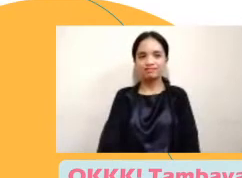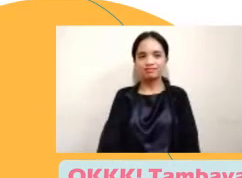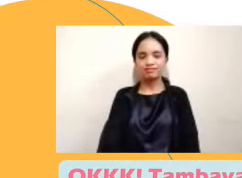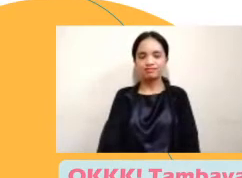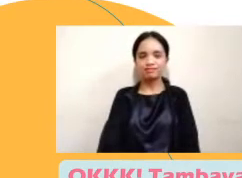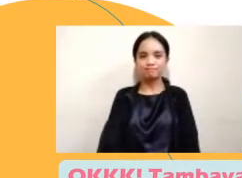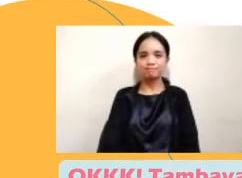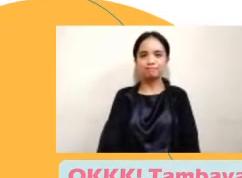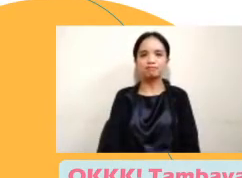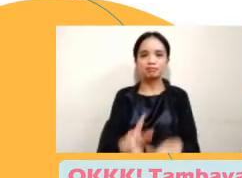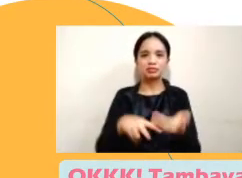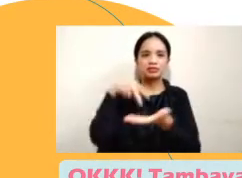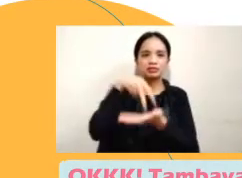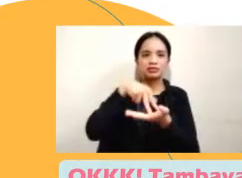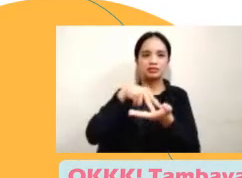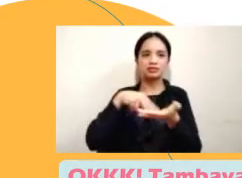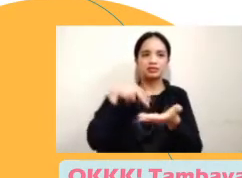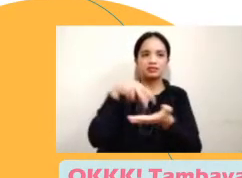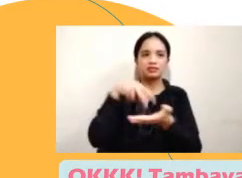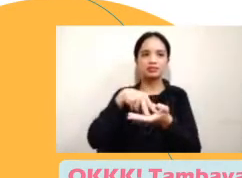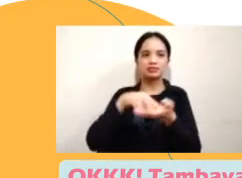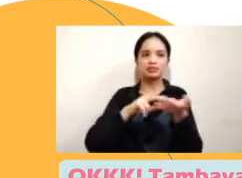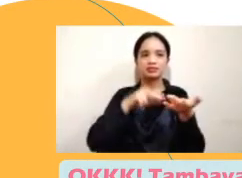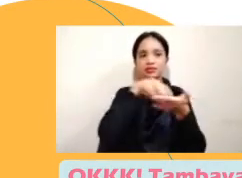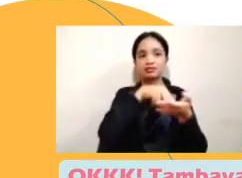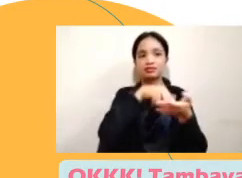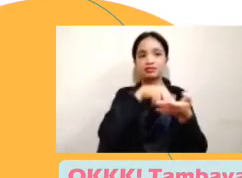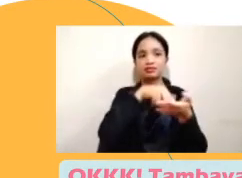Tayo, tayo, tayo, tayo,